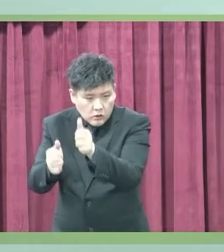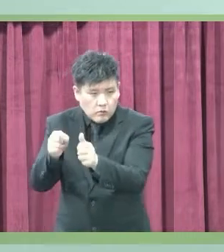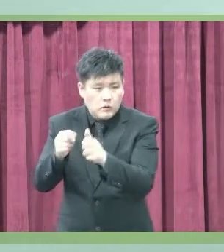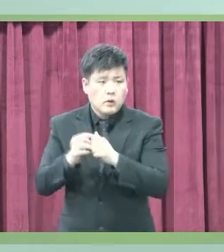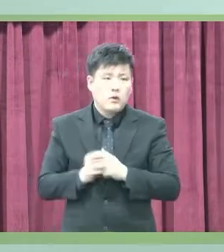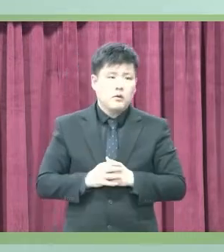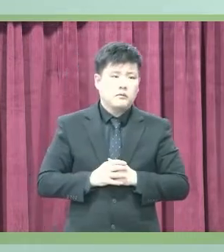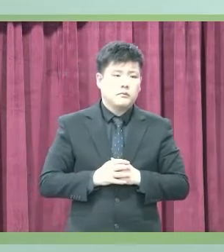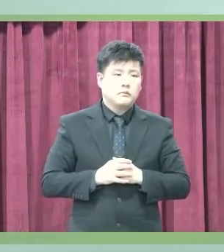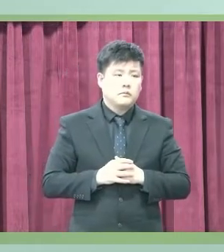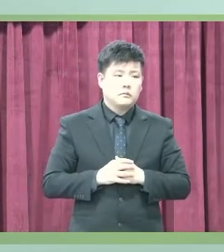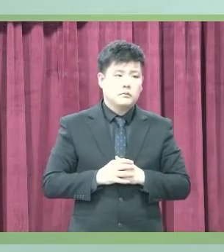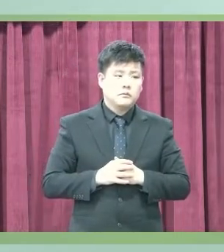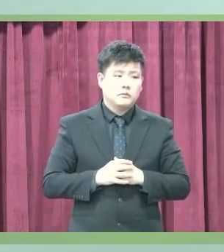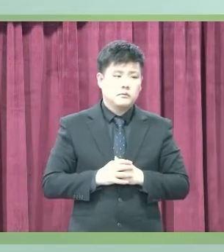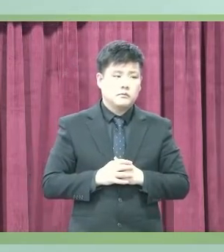대저군으로 하였습니다.